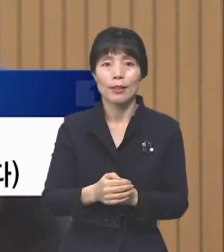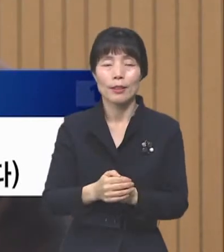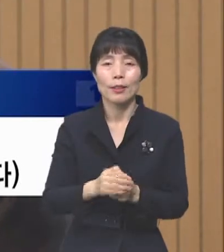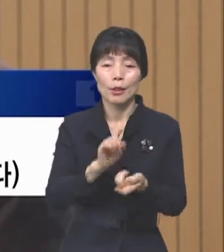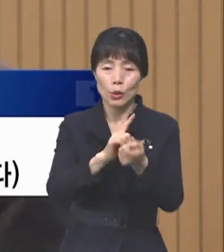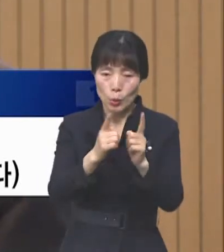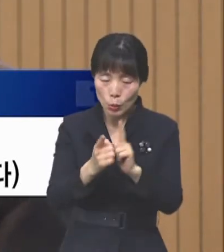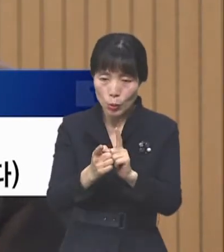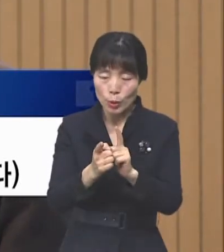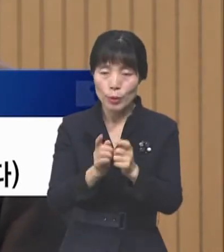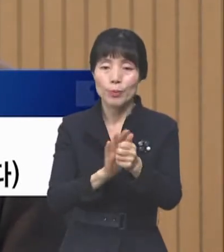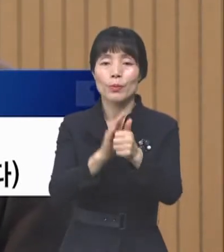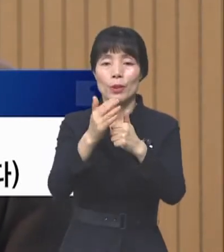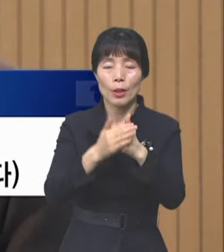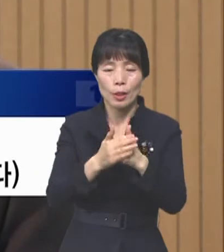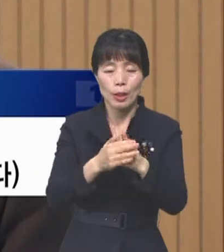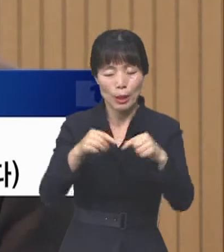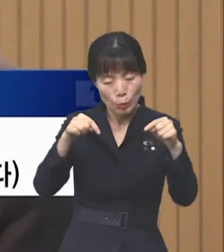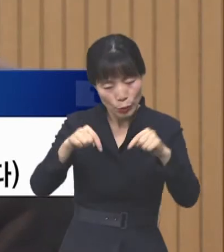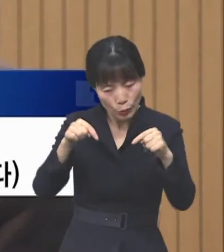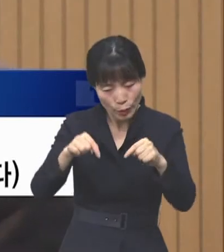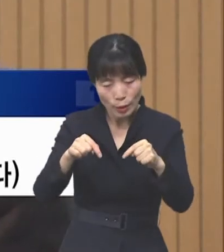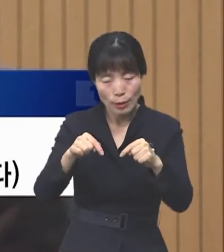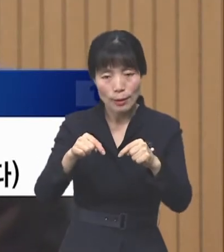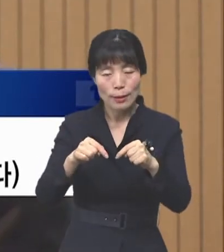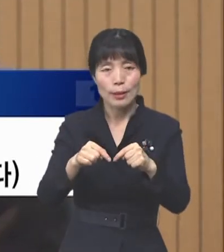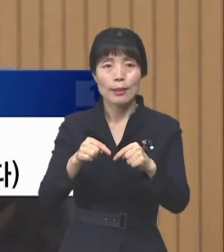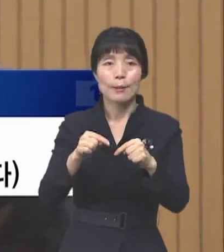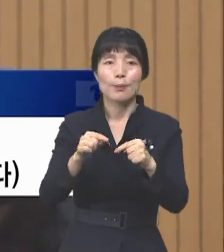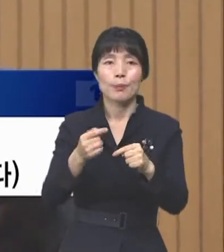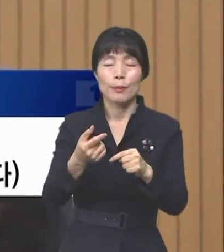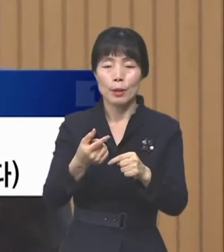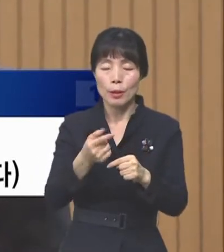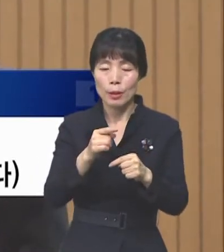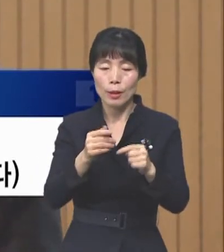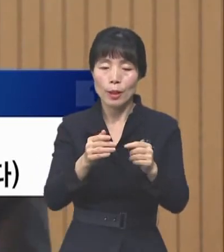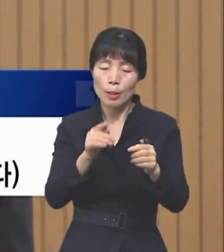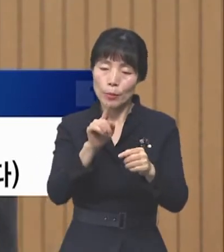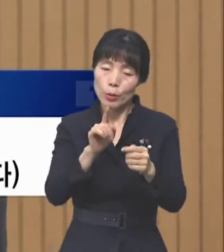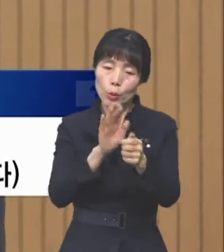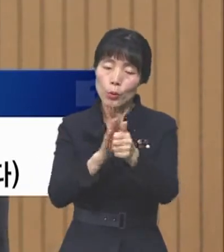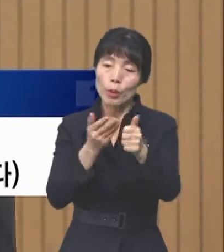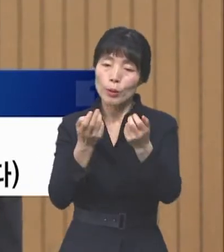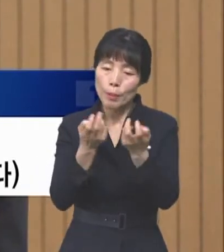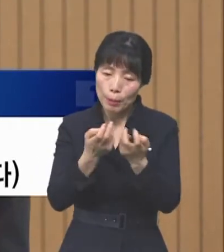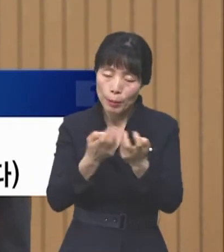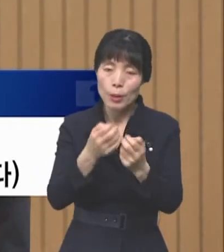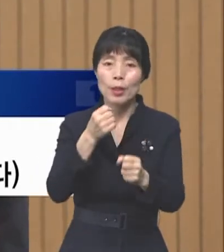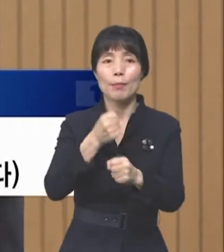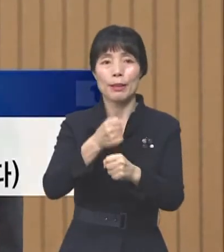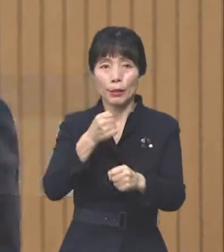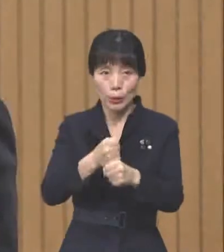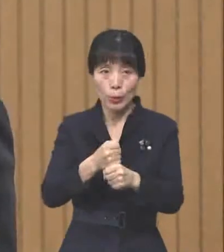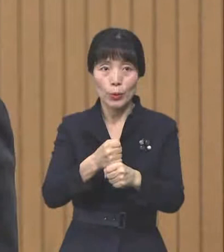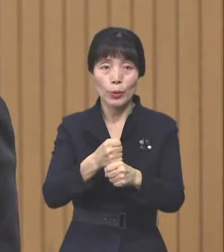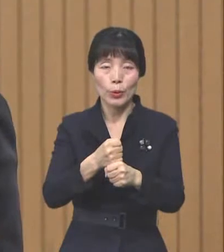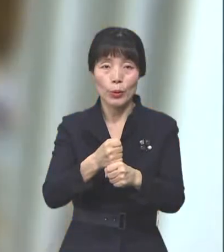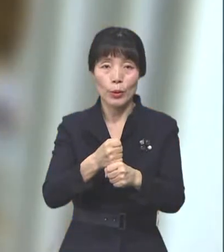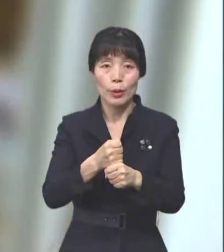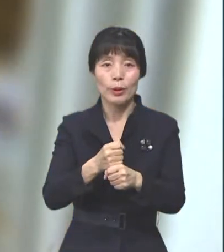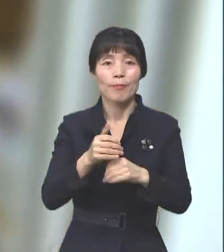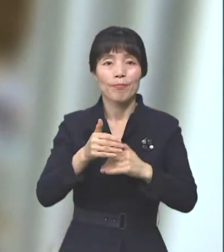민간이 좀 모여서 머리를 맞대고 좀 TF를 만들고 진전을 시켜봅시다 하는 지시는 이미